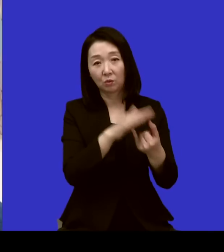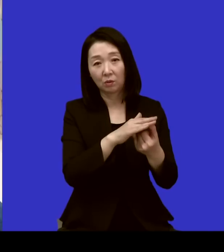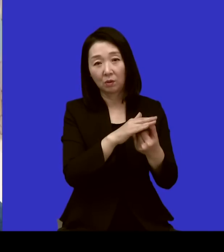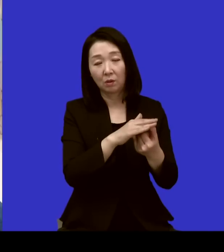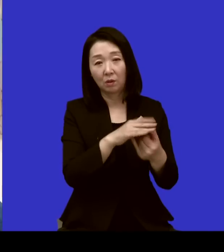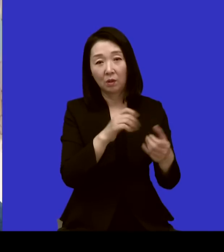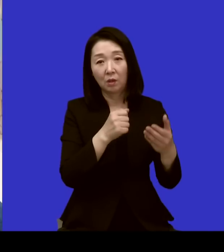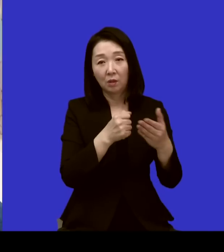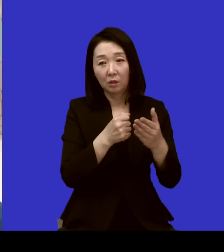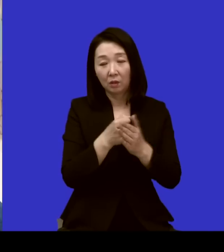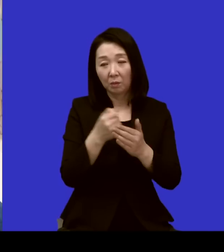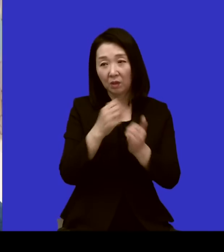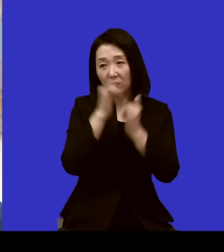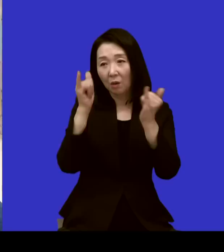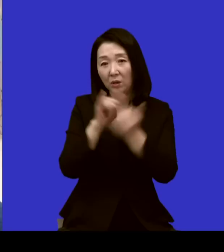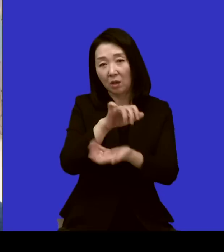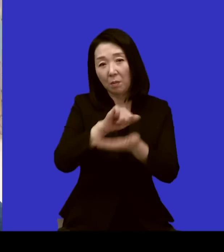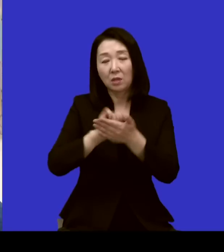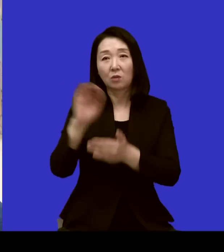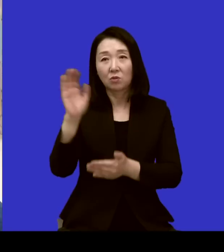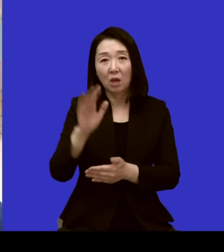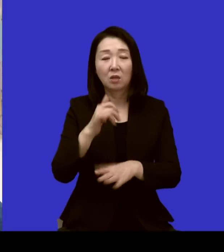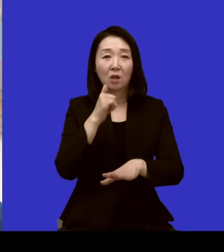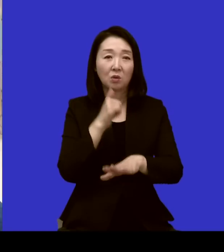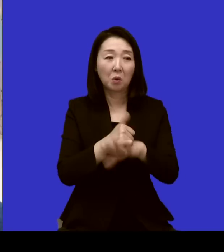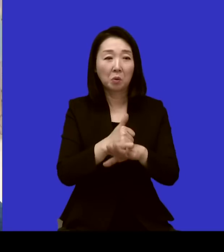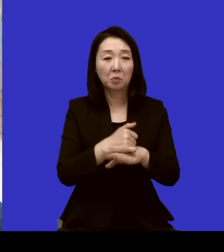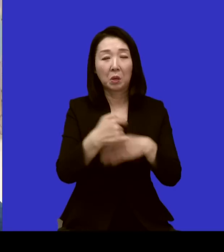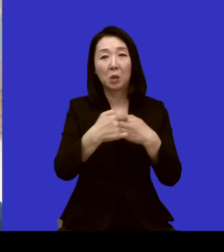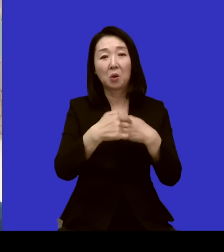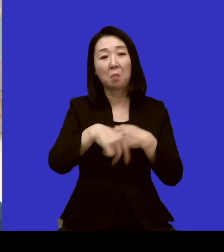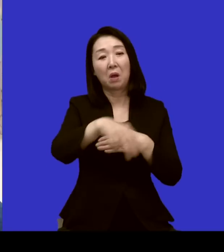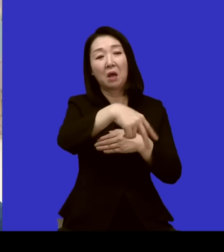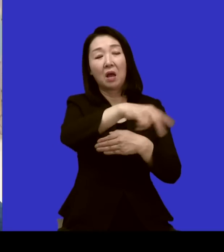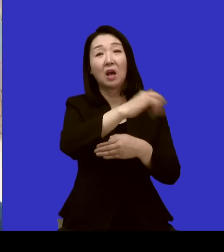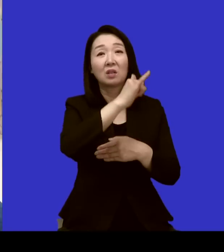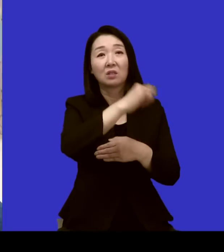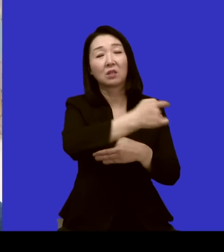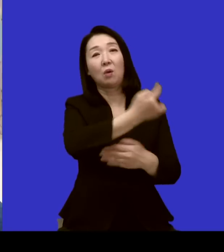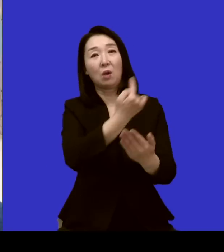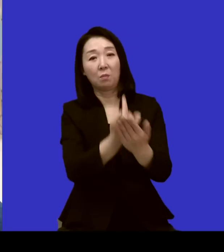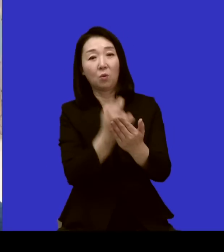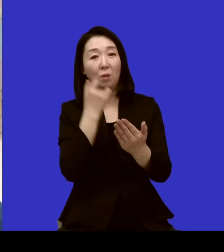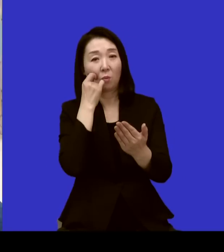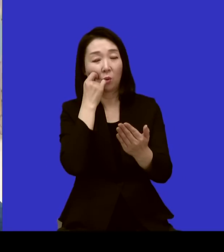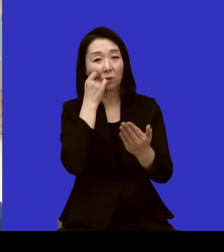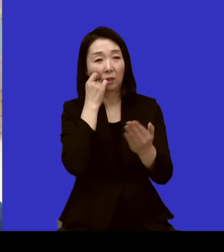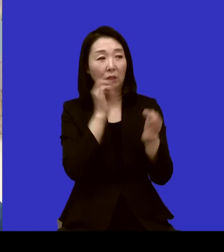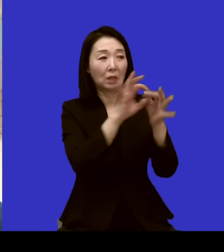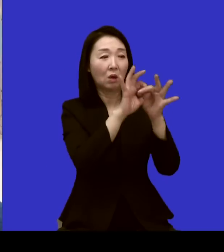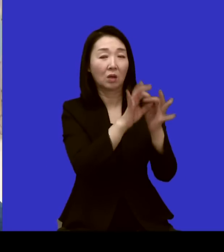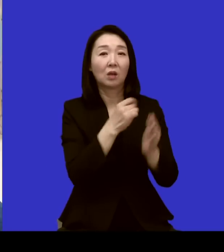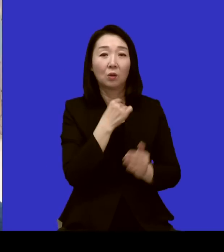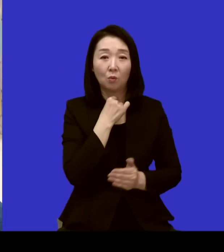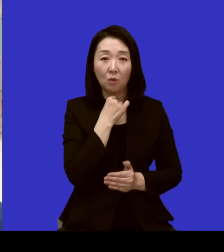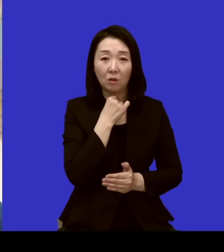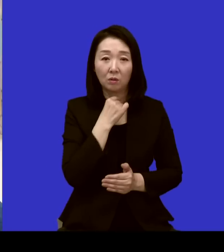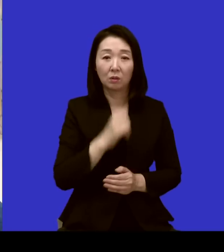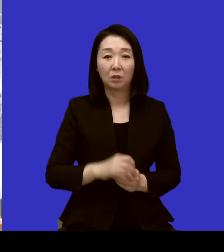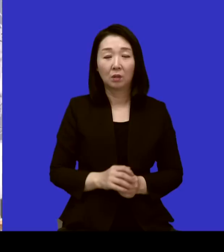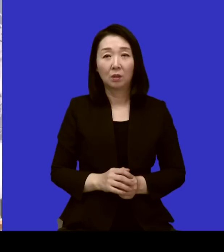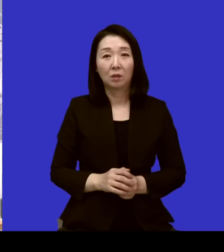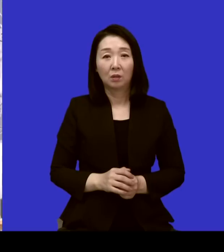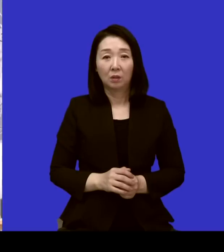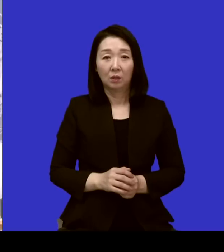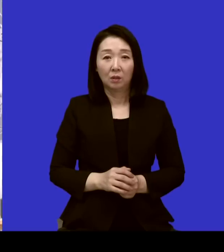잘 받아주지 않게 되고 그렇죠. 그러니까 자꾸 겉돌게 되는데 예. 그래도 뭔가 끈을 이어가려고 했었던 찰나인데 2016년으로 기억하는데